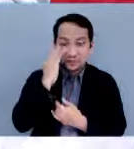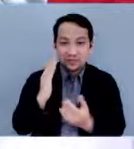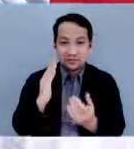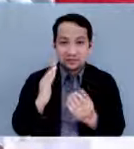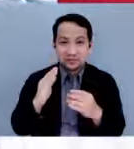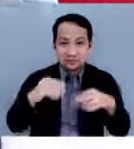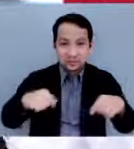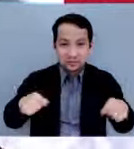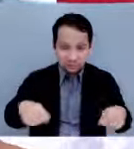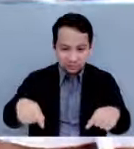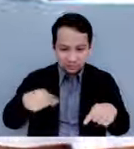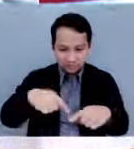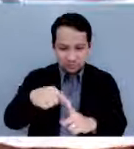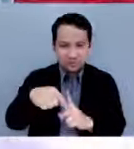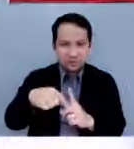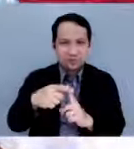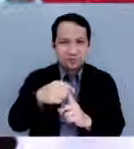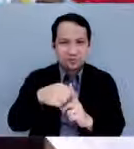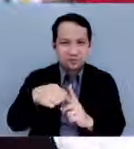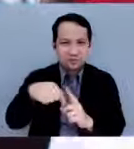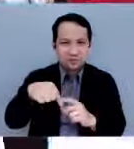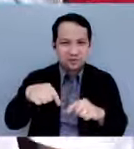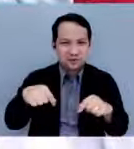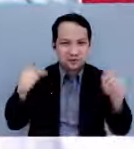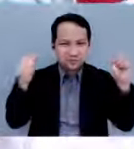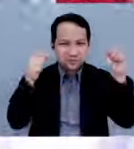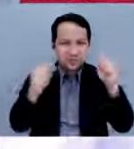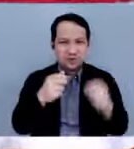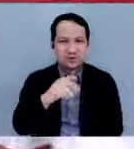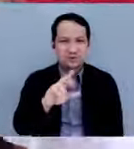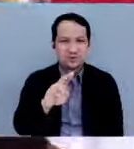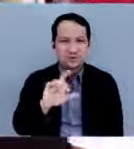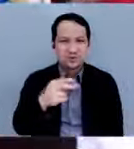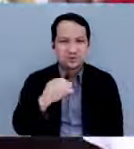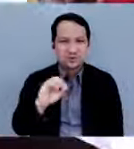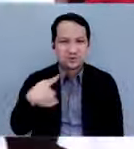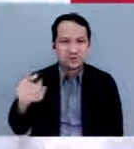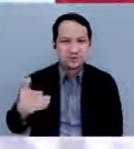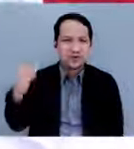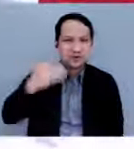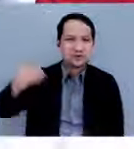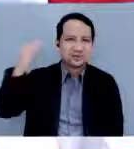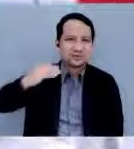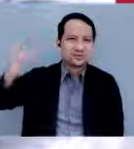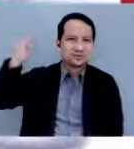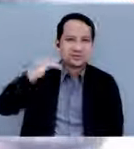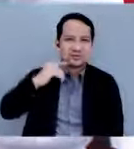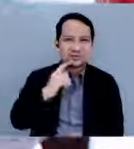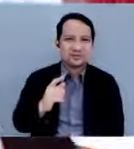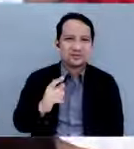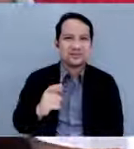mga kanununuan natin. Ooh. Oo, galing mo doon. Galing ka? Galing na na. Kanununuan.